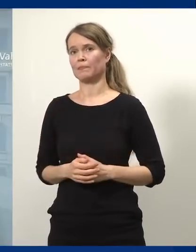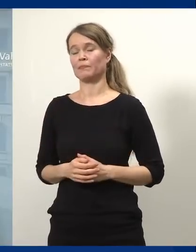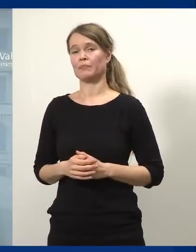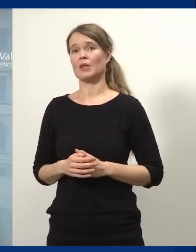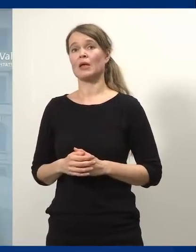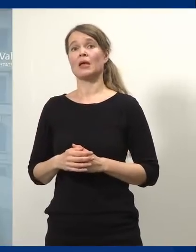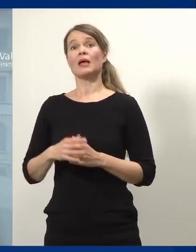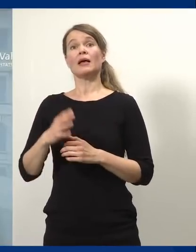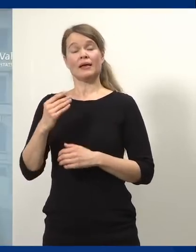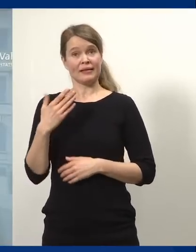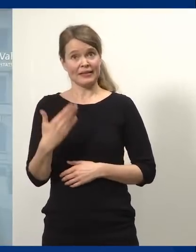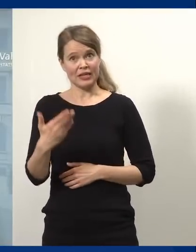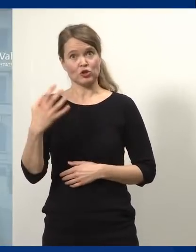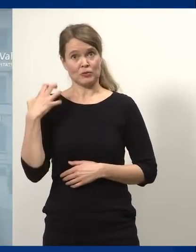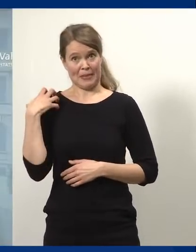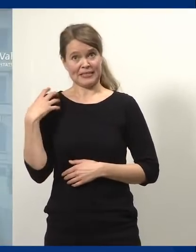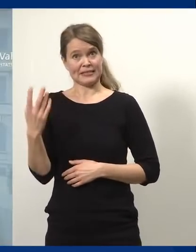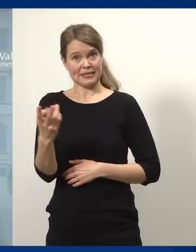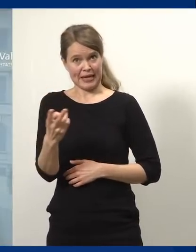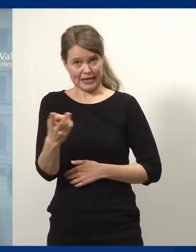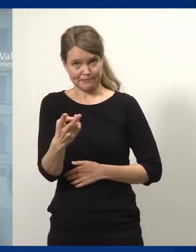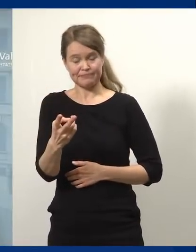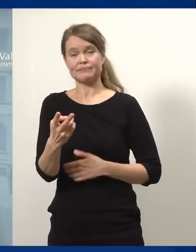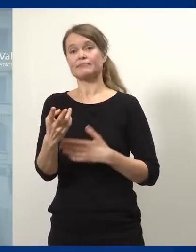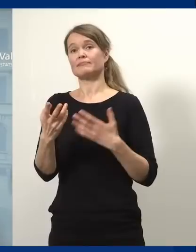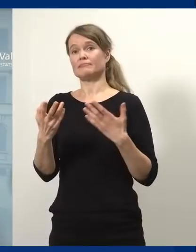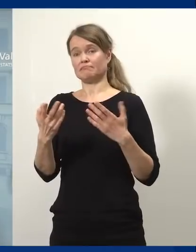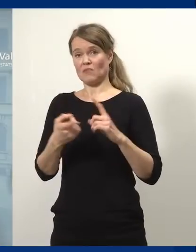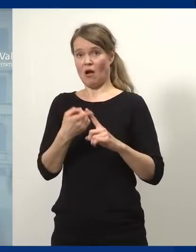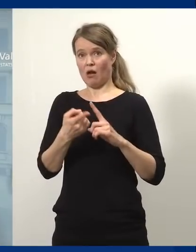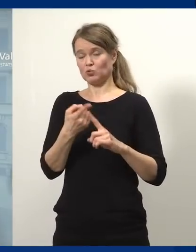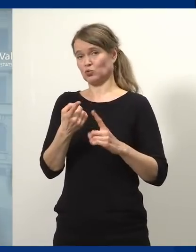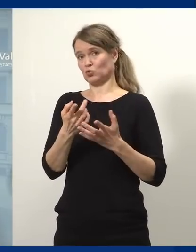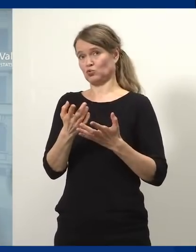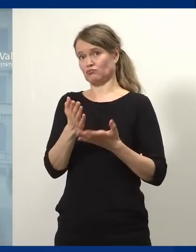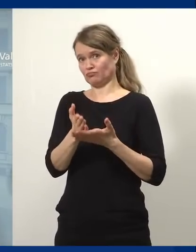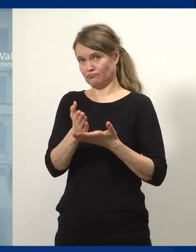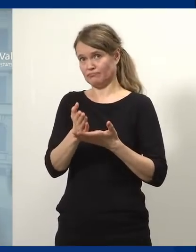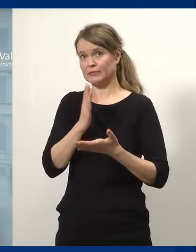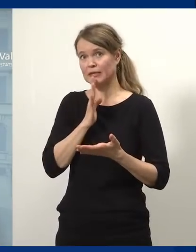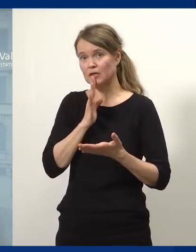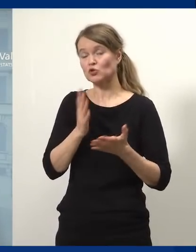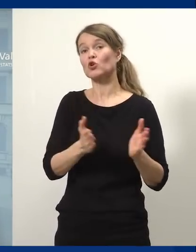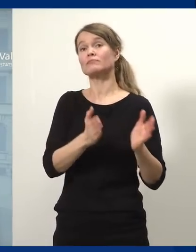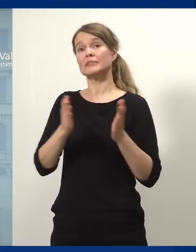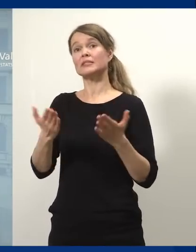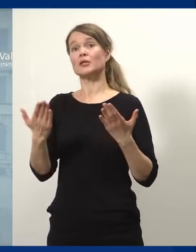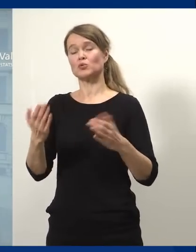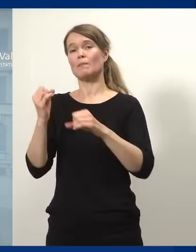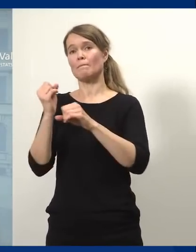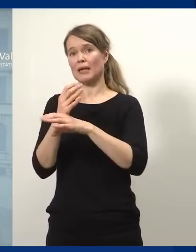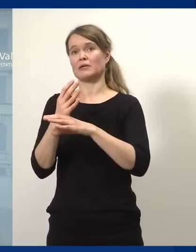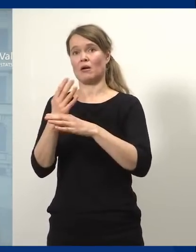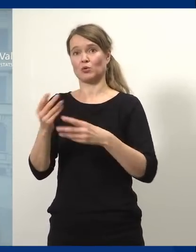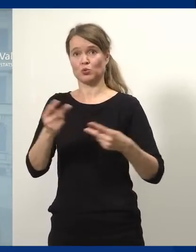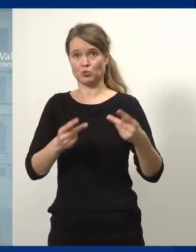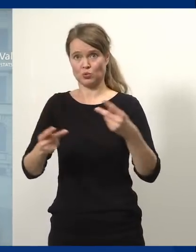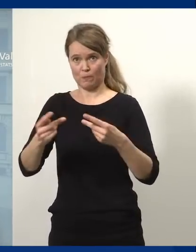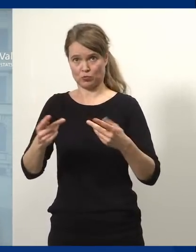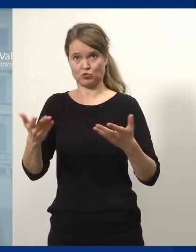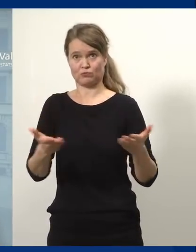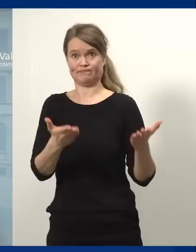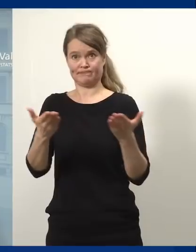Kiitoksia ministereille alustuksista, ja nyt me siirrymme sitten suoraan median kysymyksiin. Ja